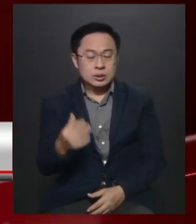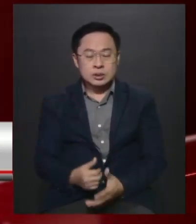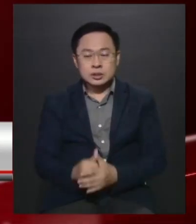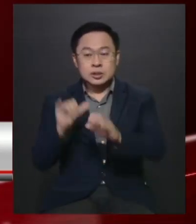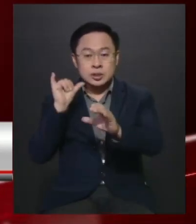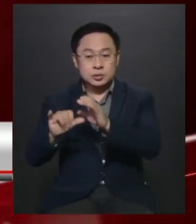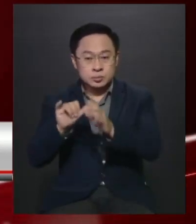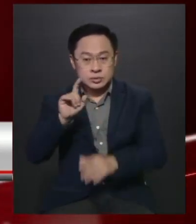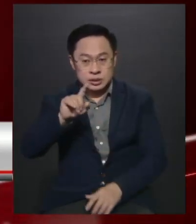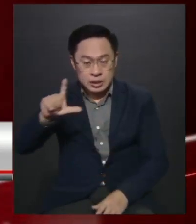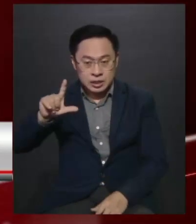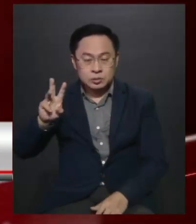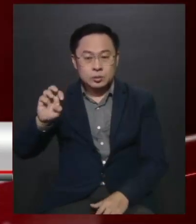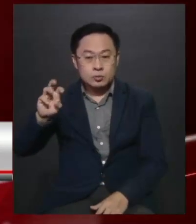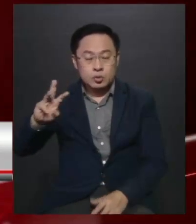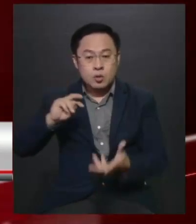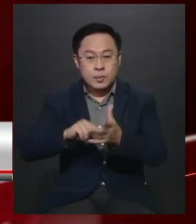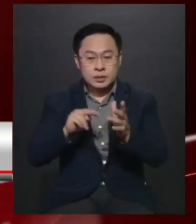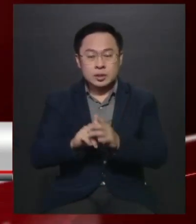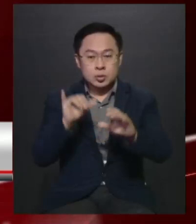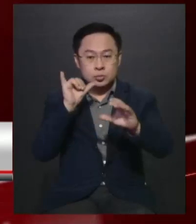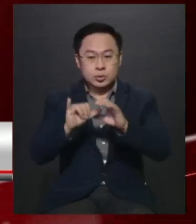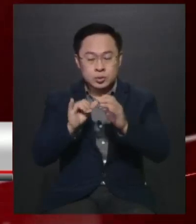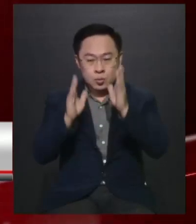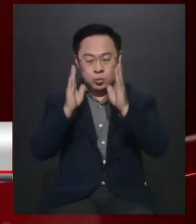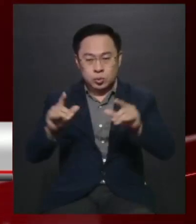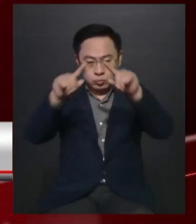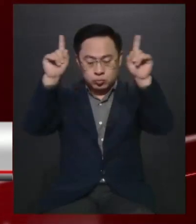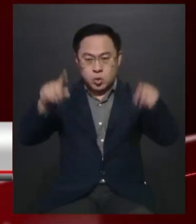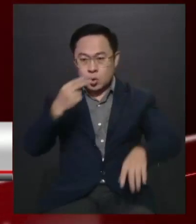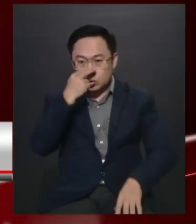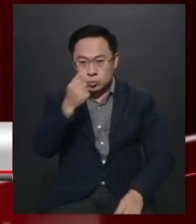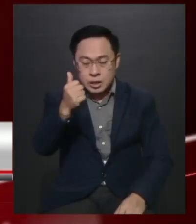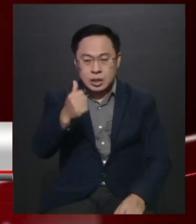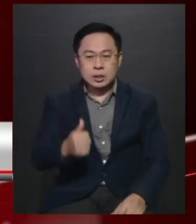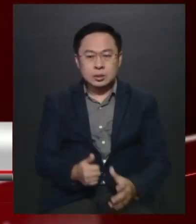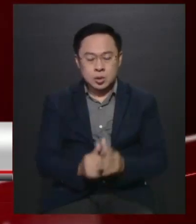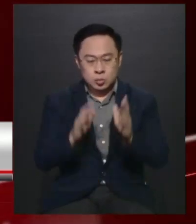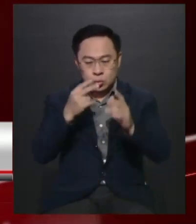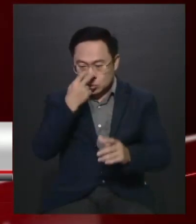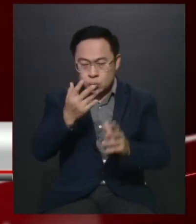เนี่ยมันไม่ใช่ล้านคนนะฮ ะ เพราะพอเปิด YouTube เนี่ยมัน1จอมันดูได้3 2คน3